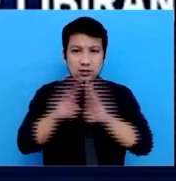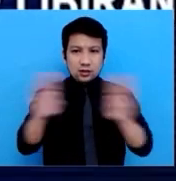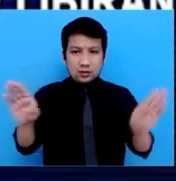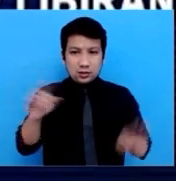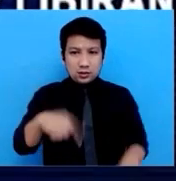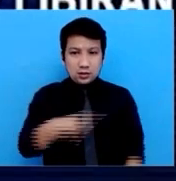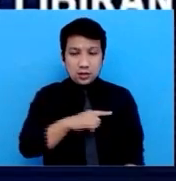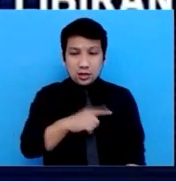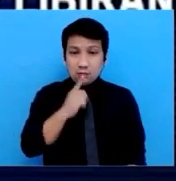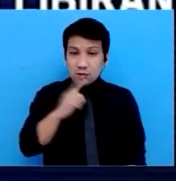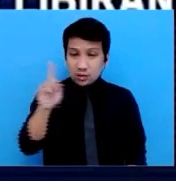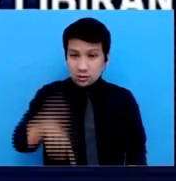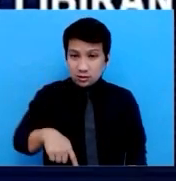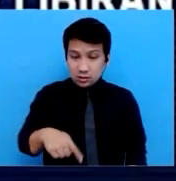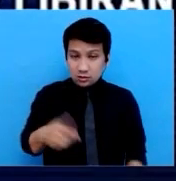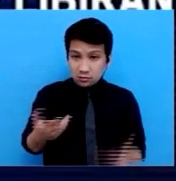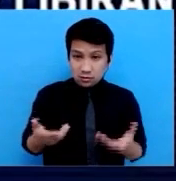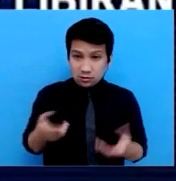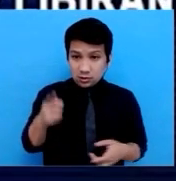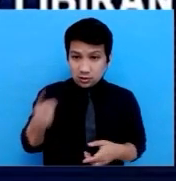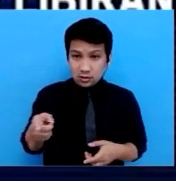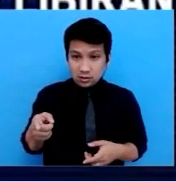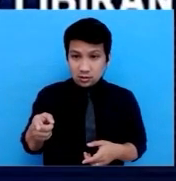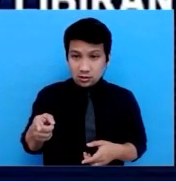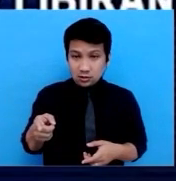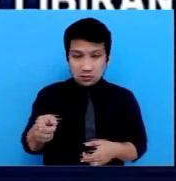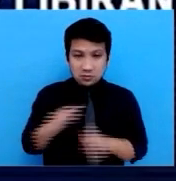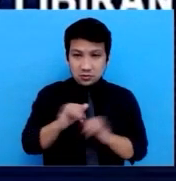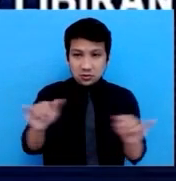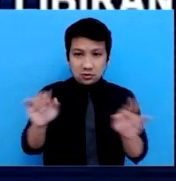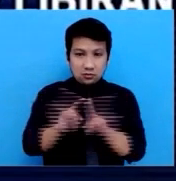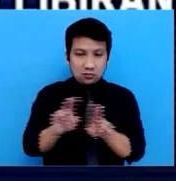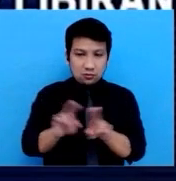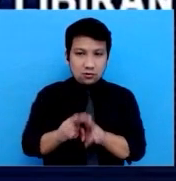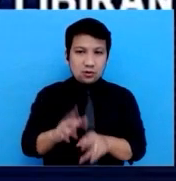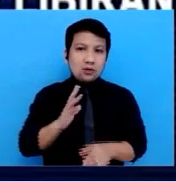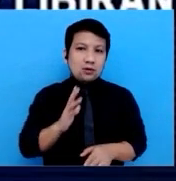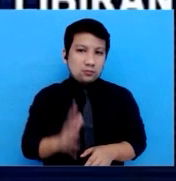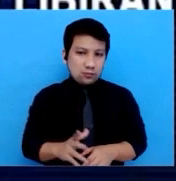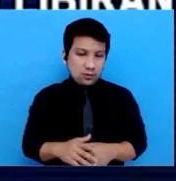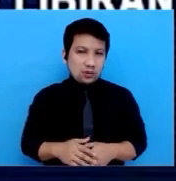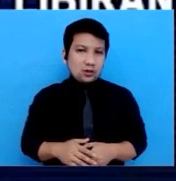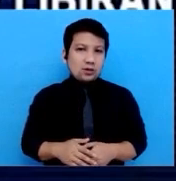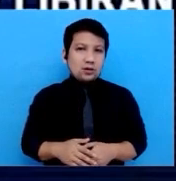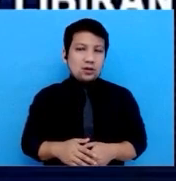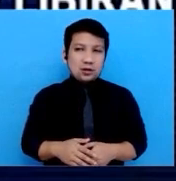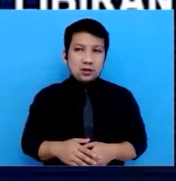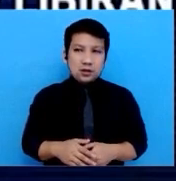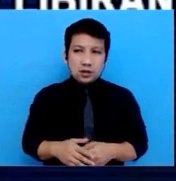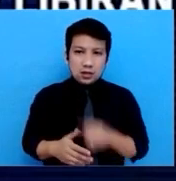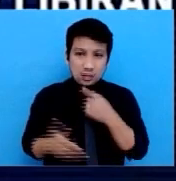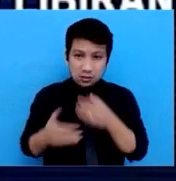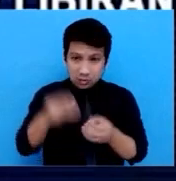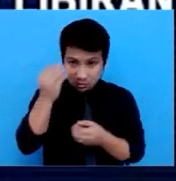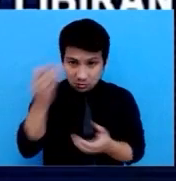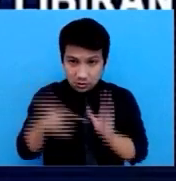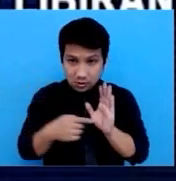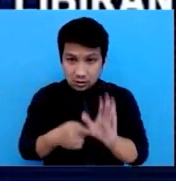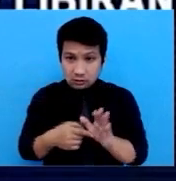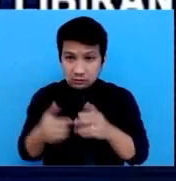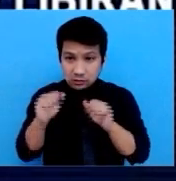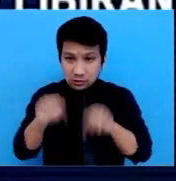yun, hindi siya yung may lock. Oo, kasi nga nasanay ako, kami-kami nang naman din sa bahay.